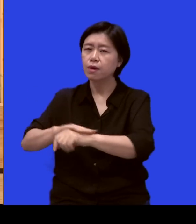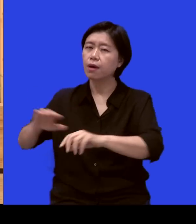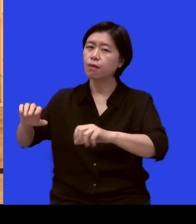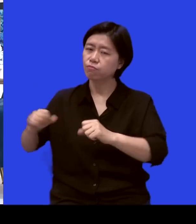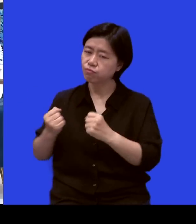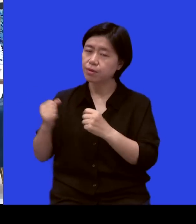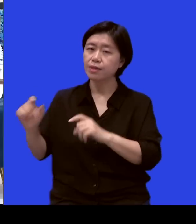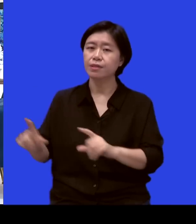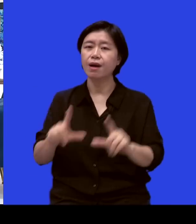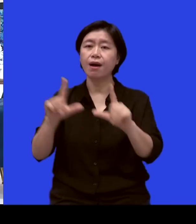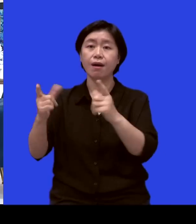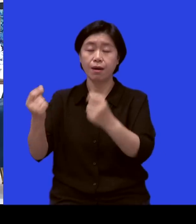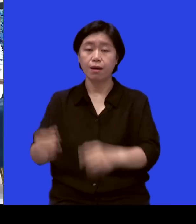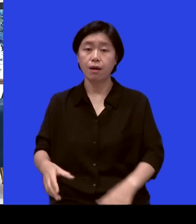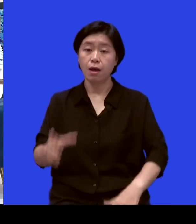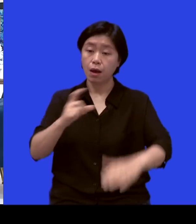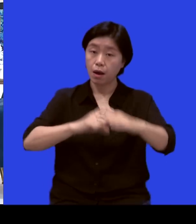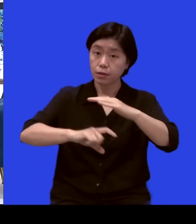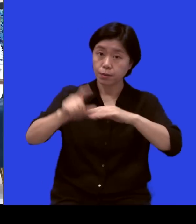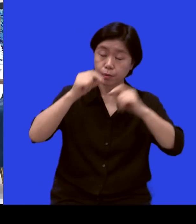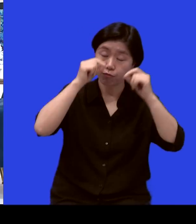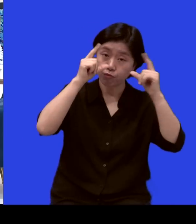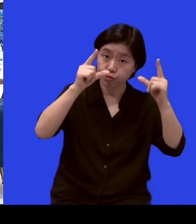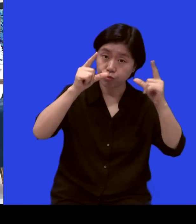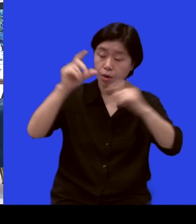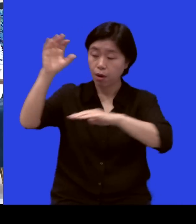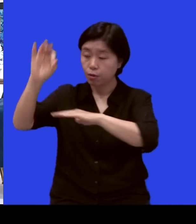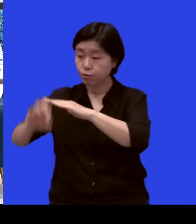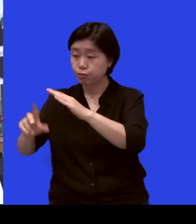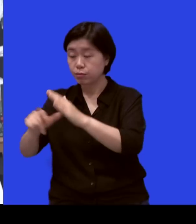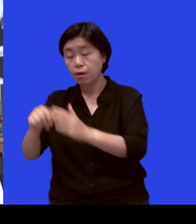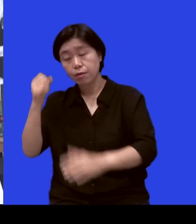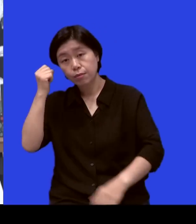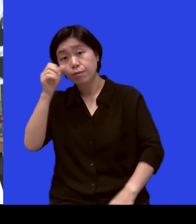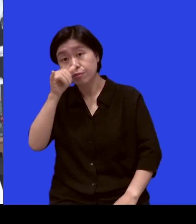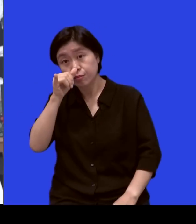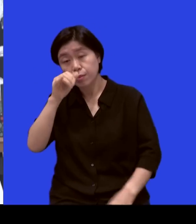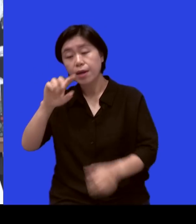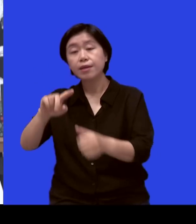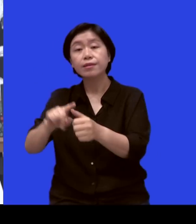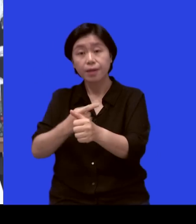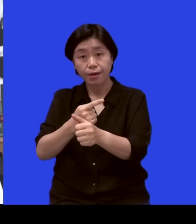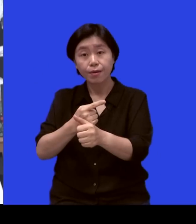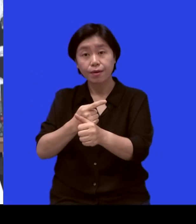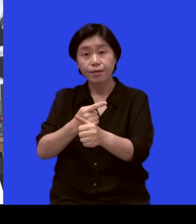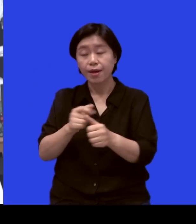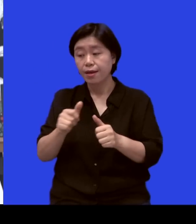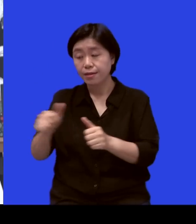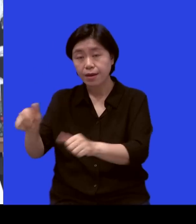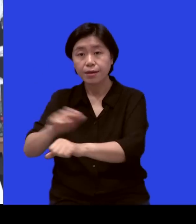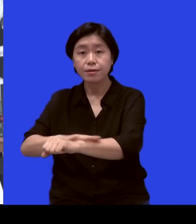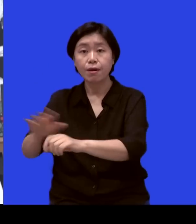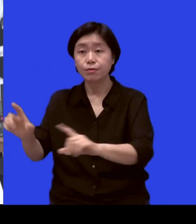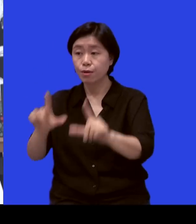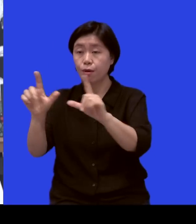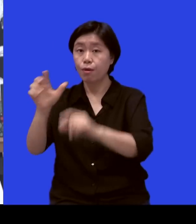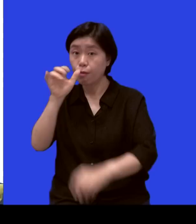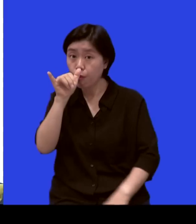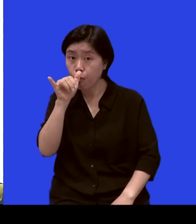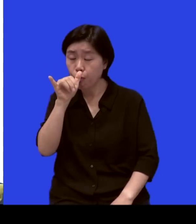받았어요. 이분들은 해가 떴을 때 일어나고 해가 지면 그렇게 하고 자연의 섭리에 맞게 최선을 다해서 하지만 그 결과에 대해서 또